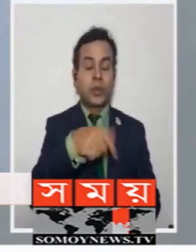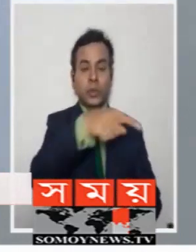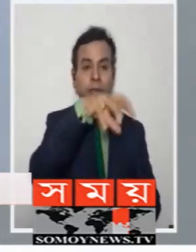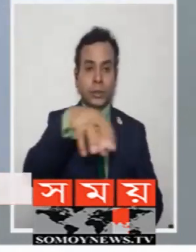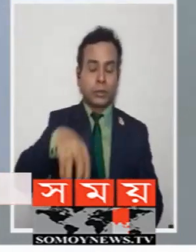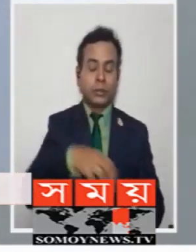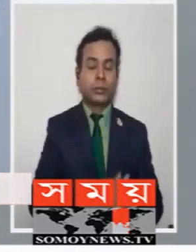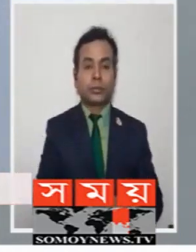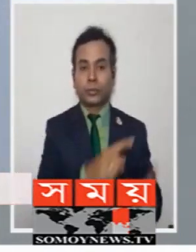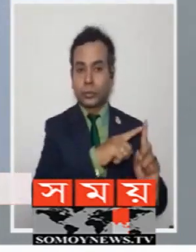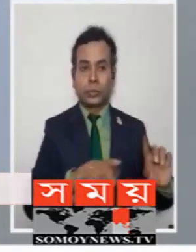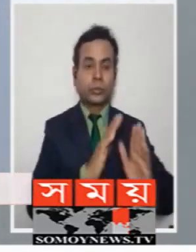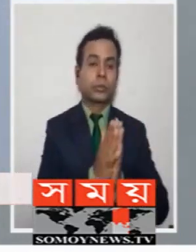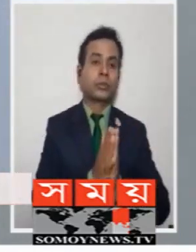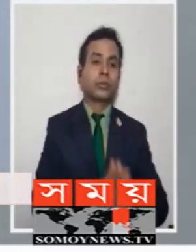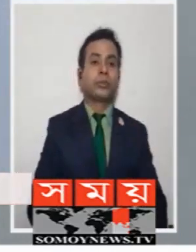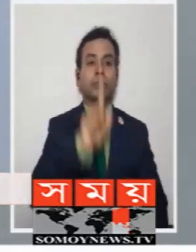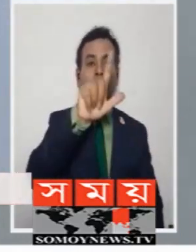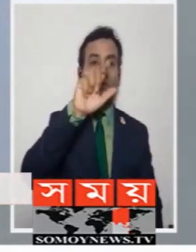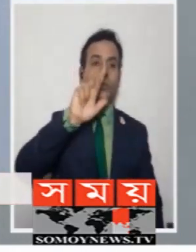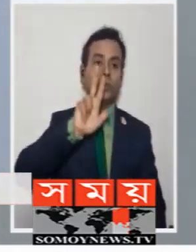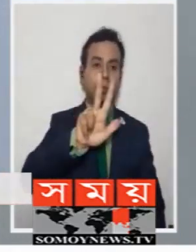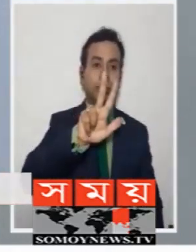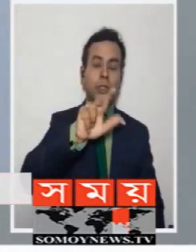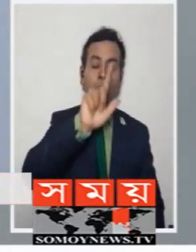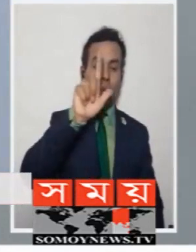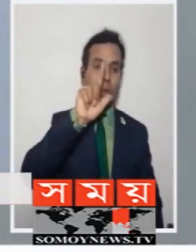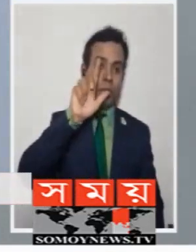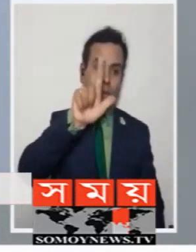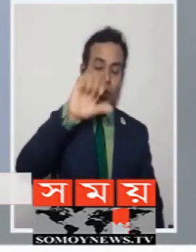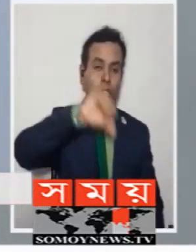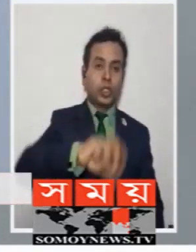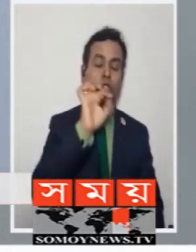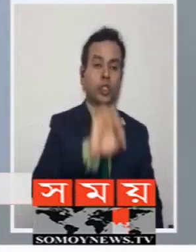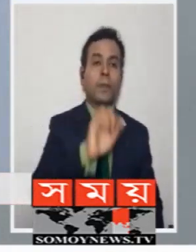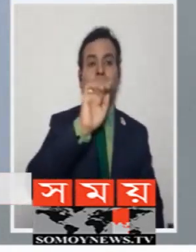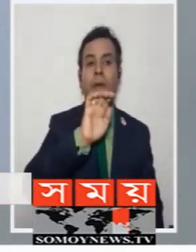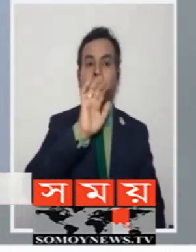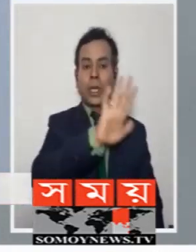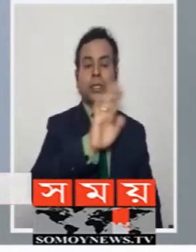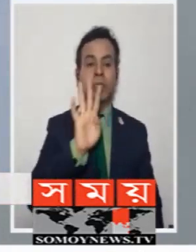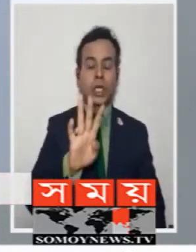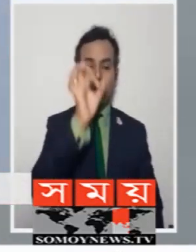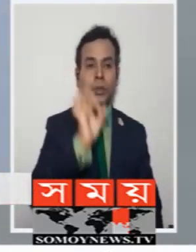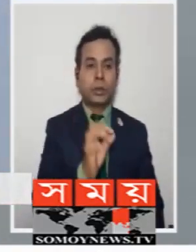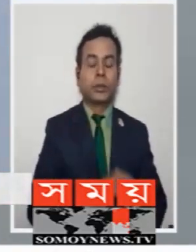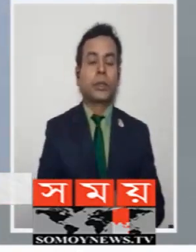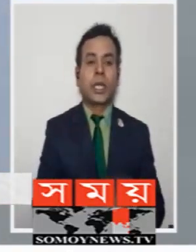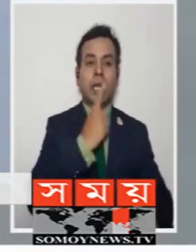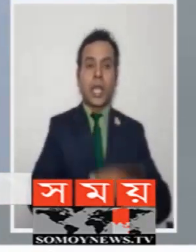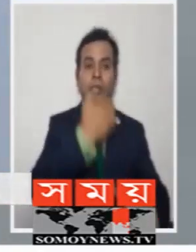79.54% এবং এই 79.54%-এর মধ্যে ঢাকা সিটিতে 58.11%